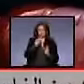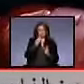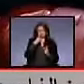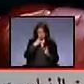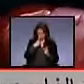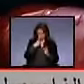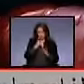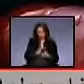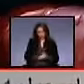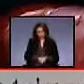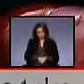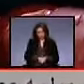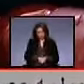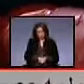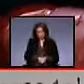ما في